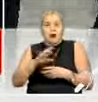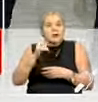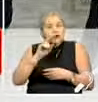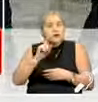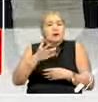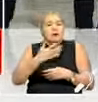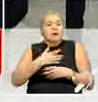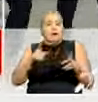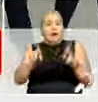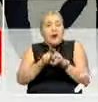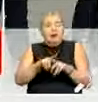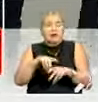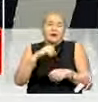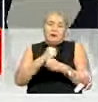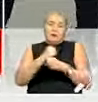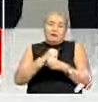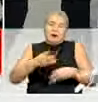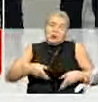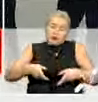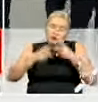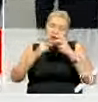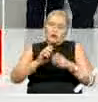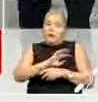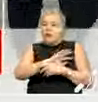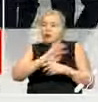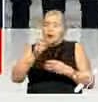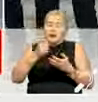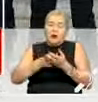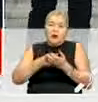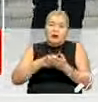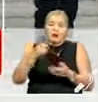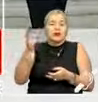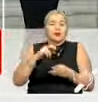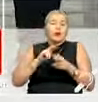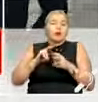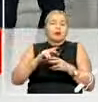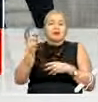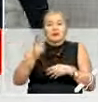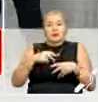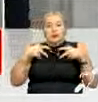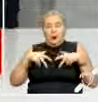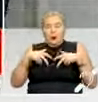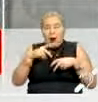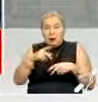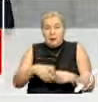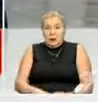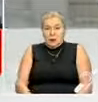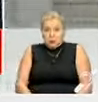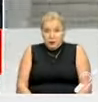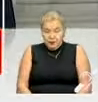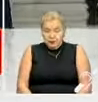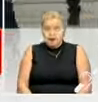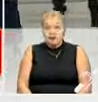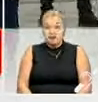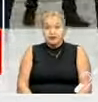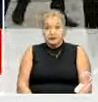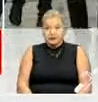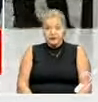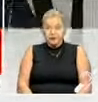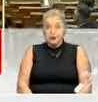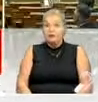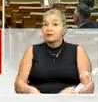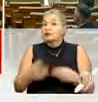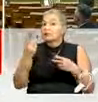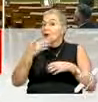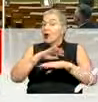momentul de față că ia în considerare o astfel de variantă de acțiune. Dar în aceste condiții avem de face